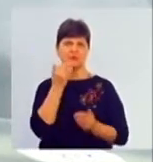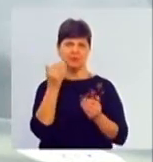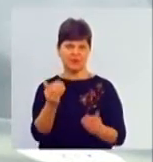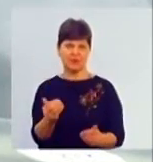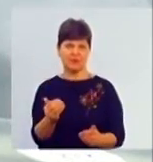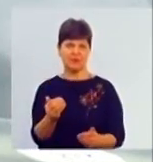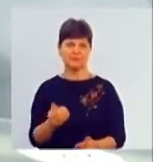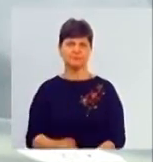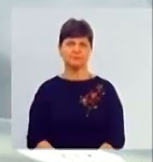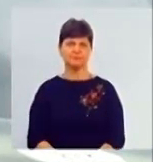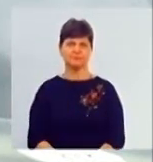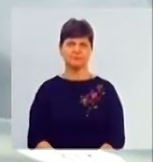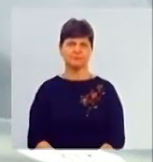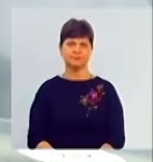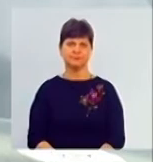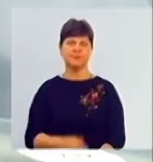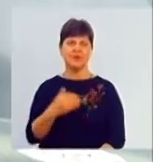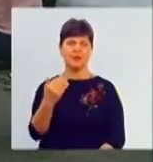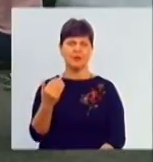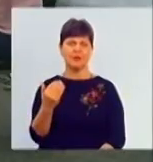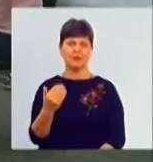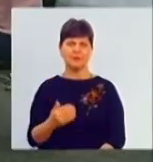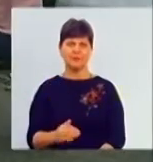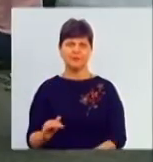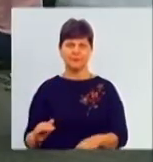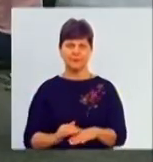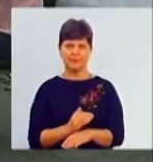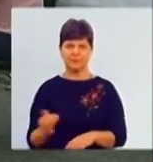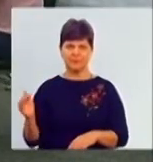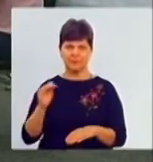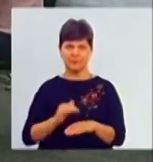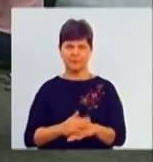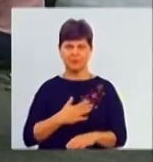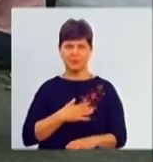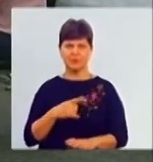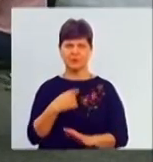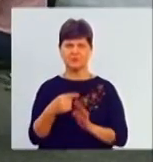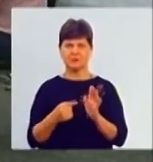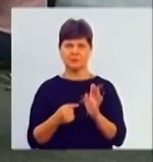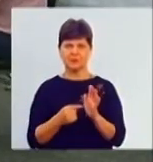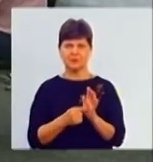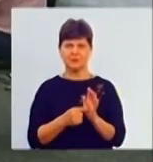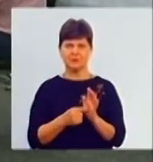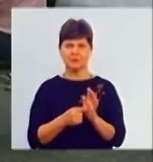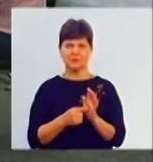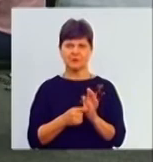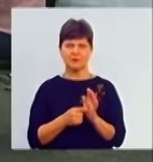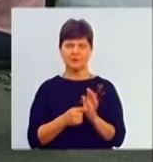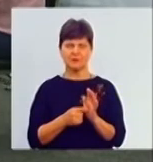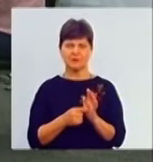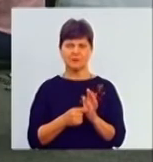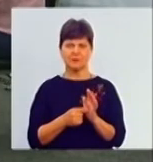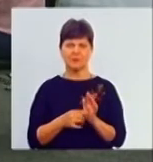говоріть. Ми вас чуємо. Доброго вечора, мене звати Ольга. І запитання в мене такого плану. Хотіла би дізнатися про